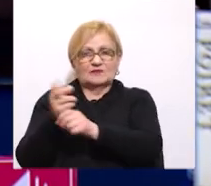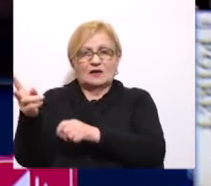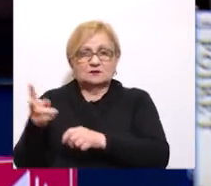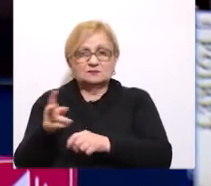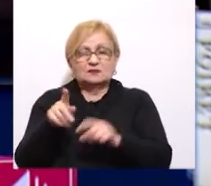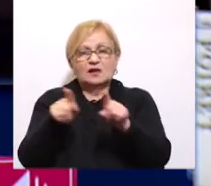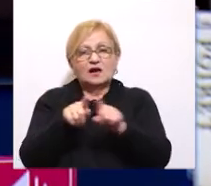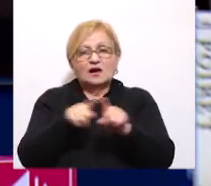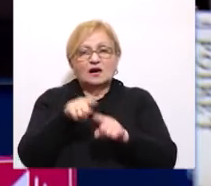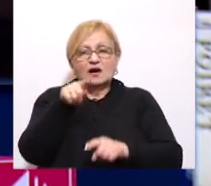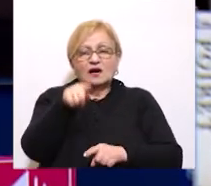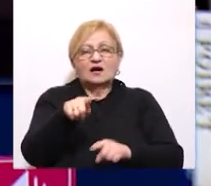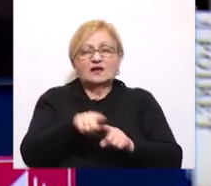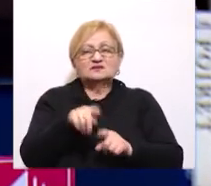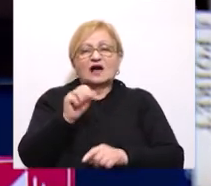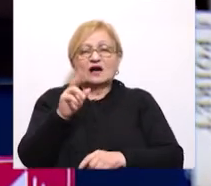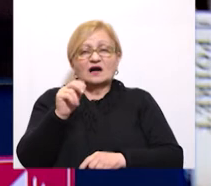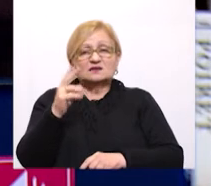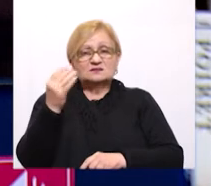თითქოს გაემიჯნება ომს.